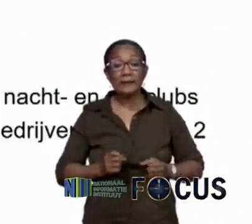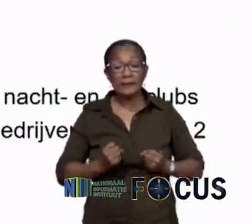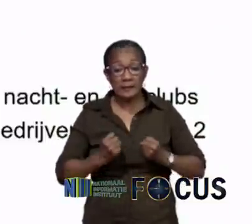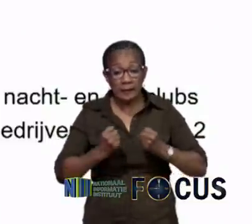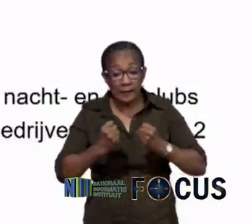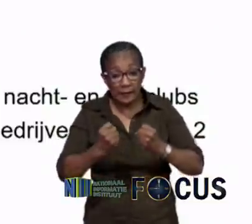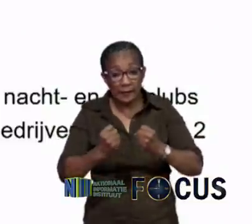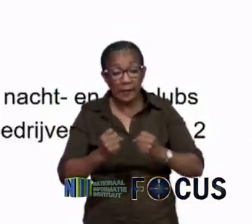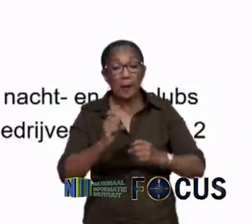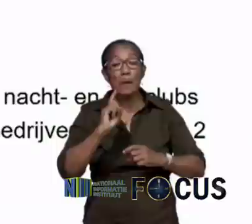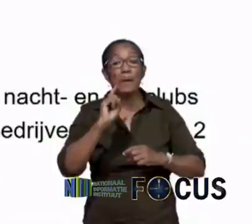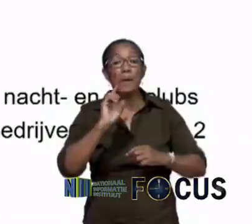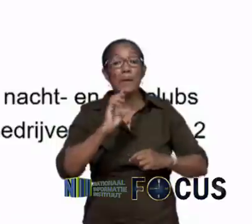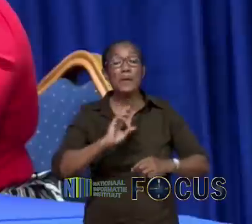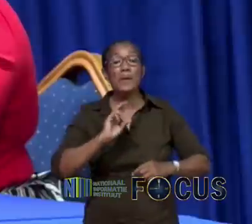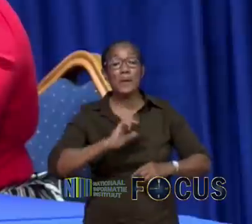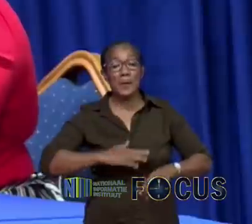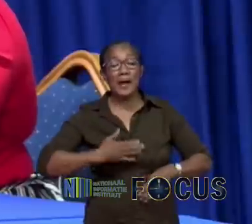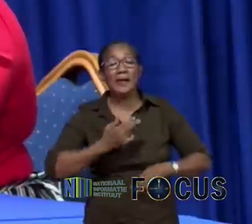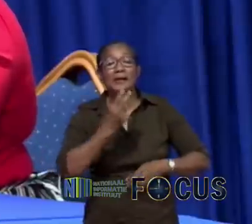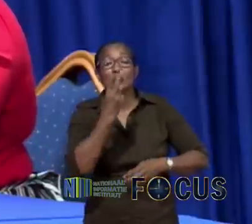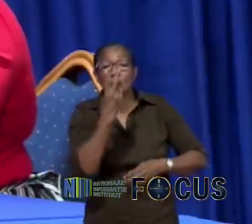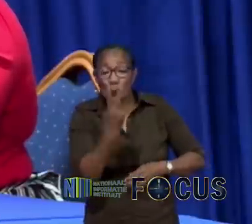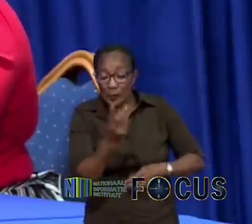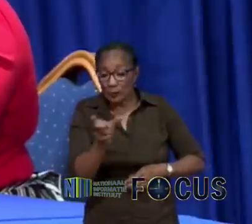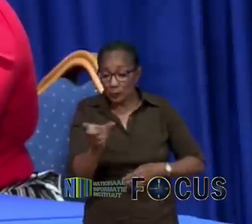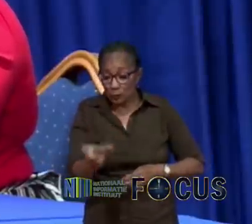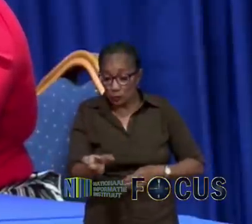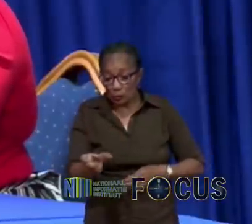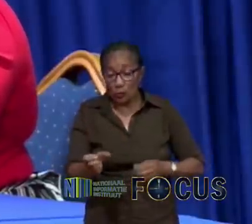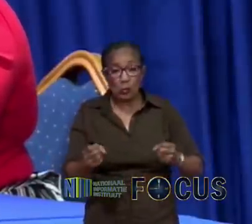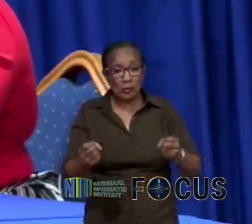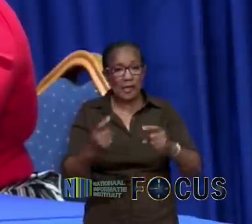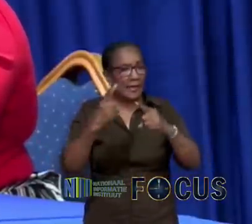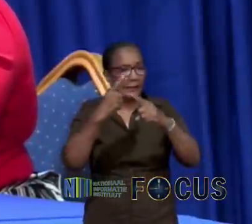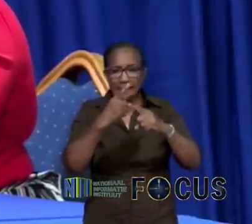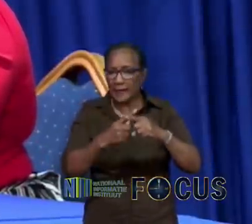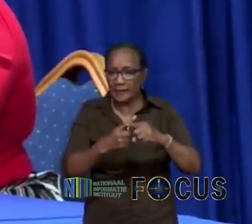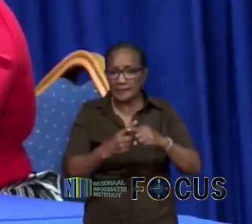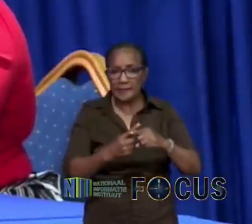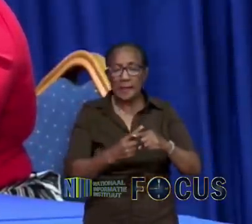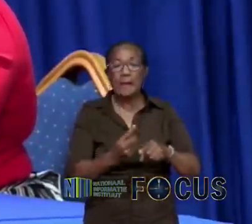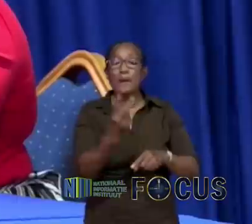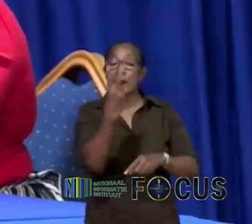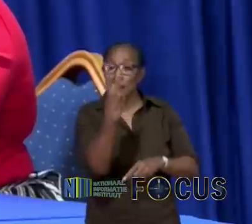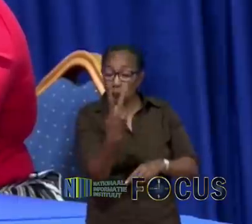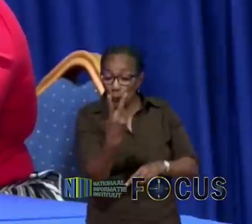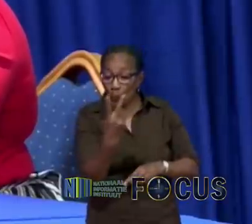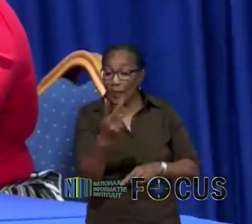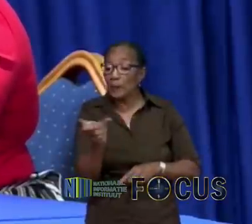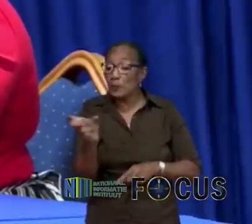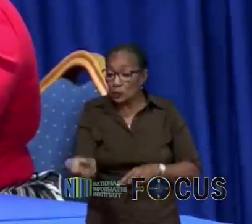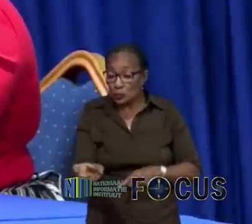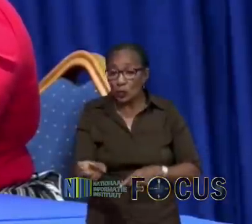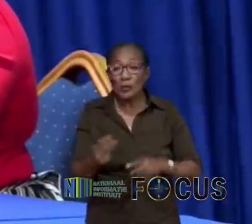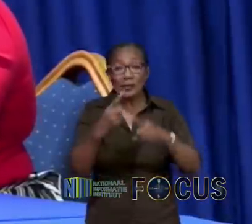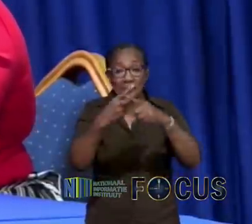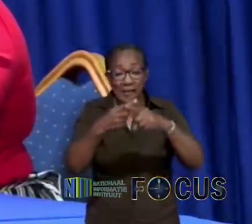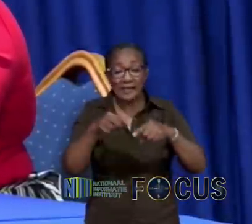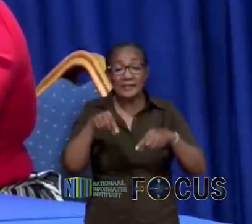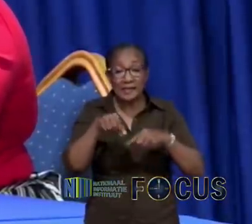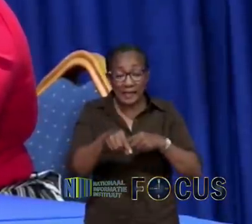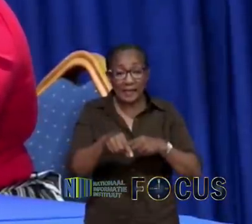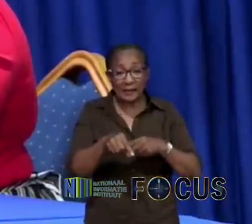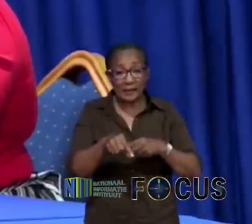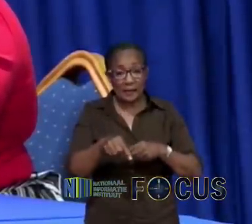nanga tusma in awagi. Want taxi no kan tek moro lek tusma. En na lek